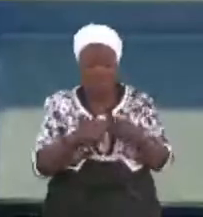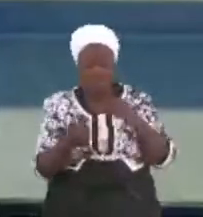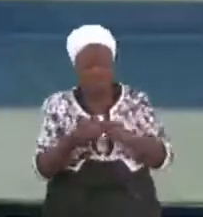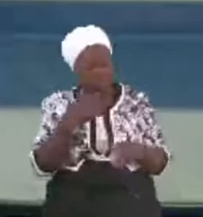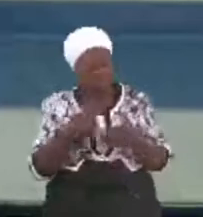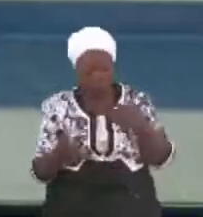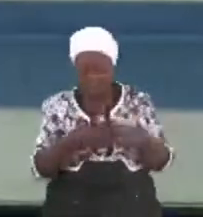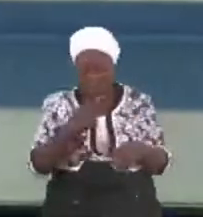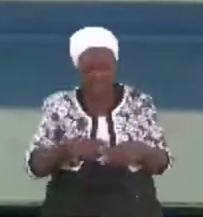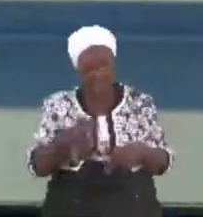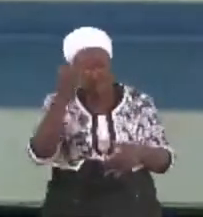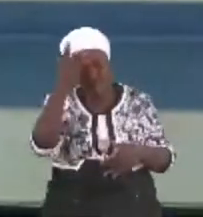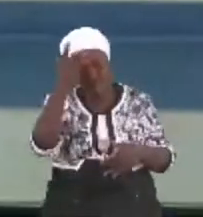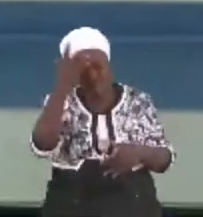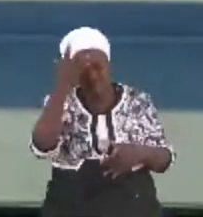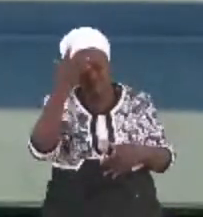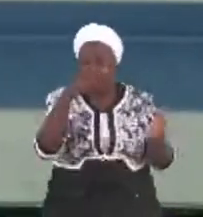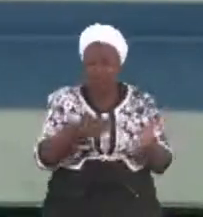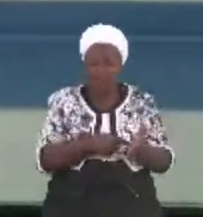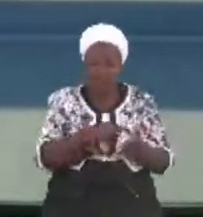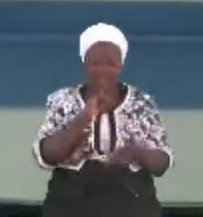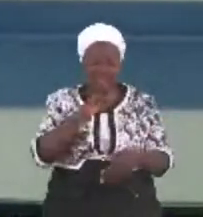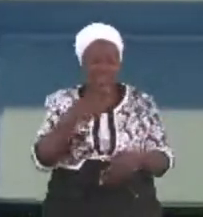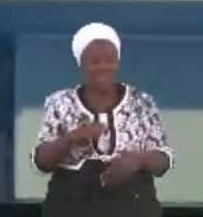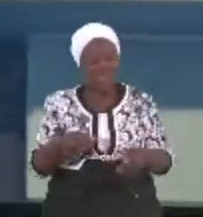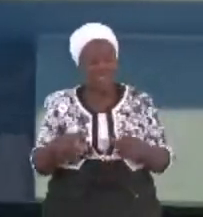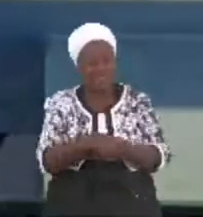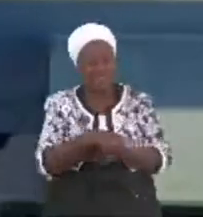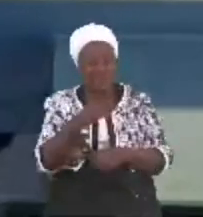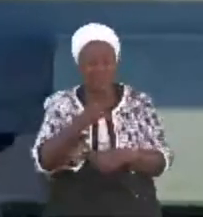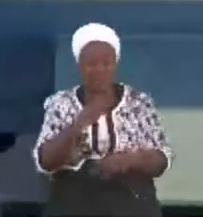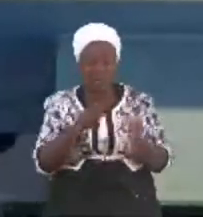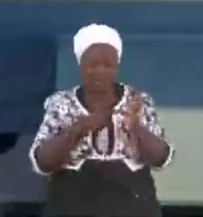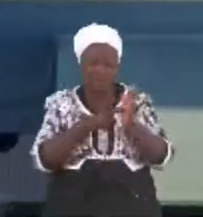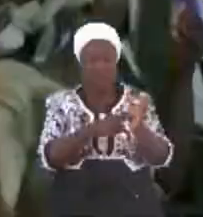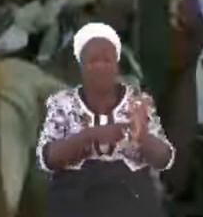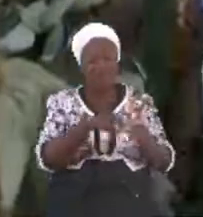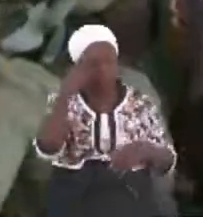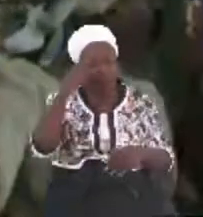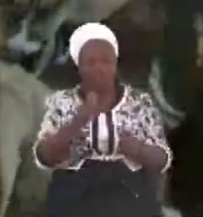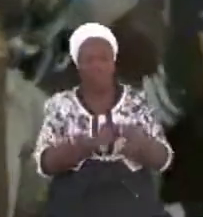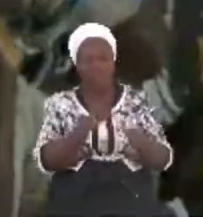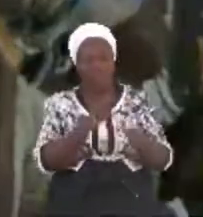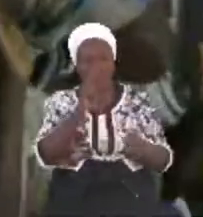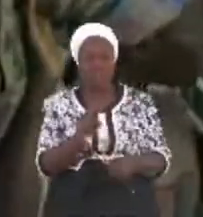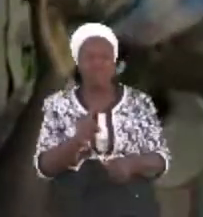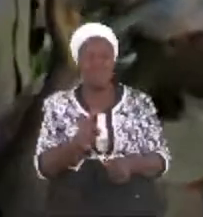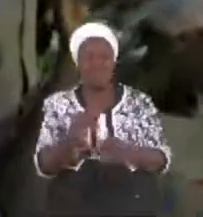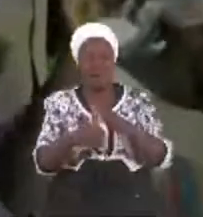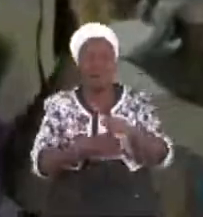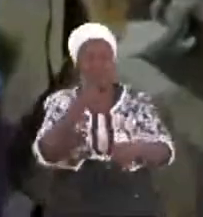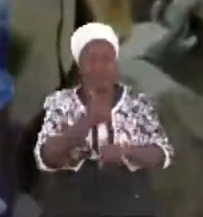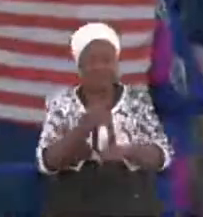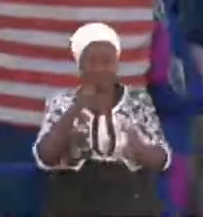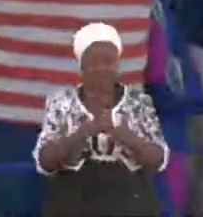quelle que soit la maladie, voici le jour de ta manifestation pour chacun.